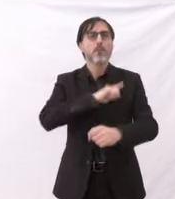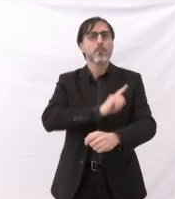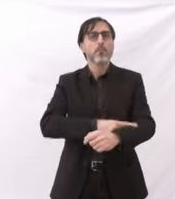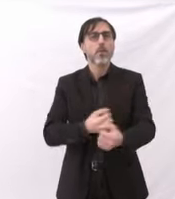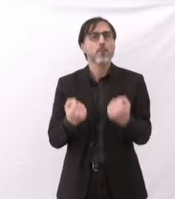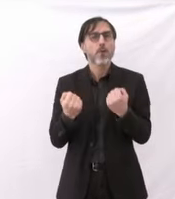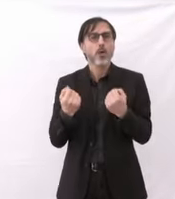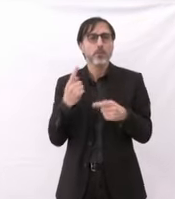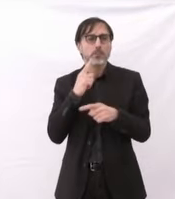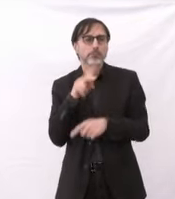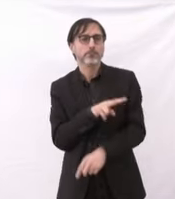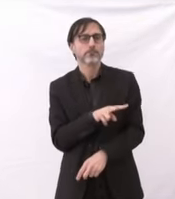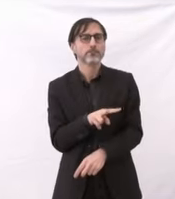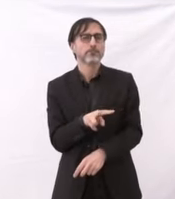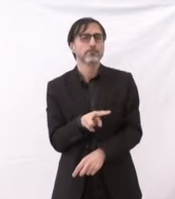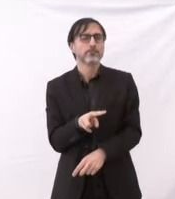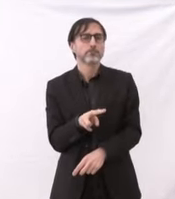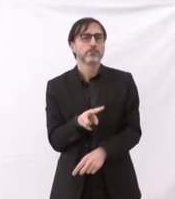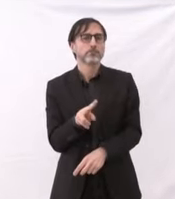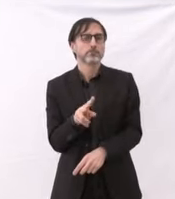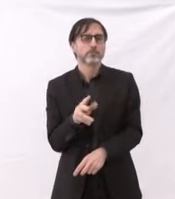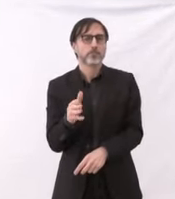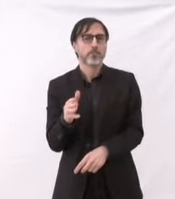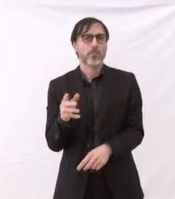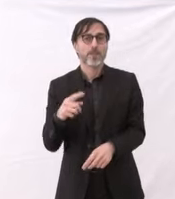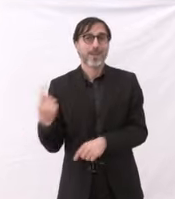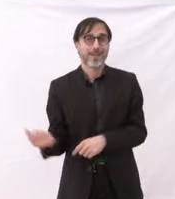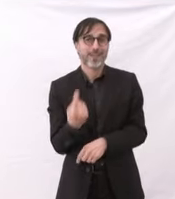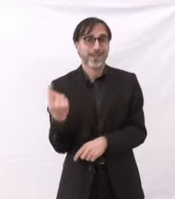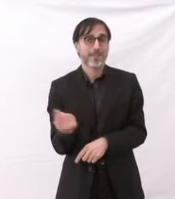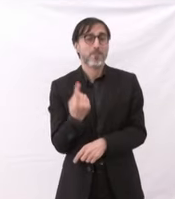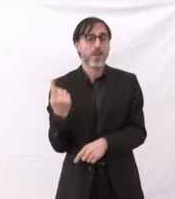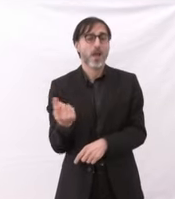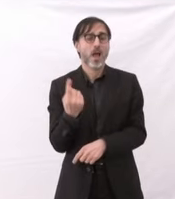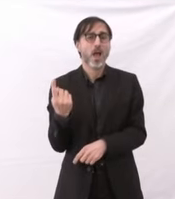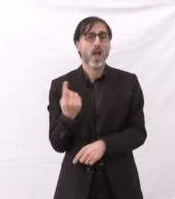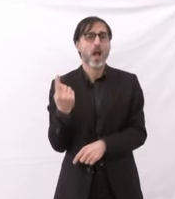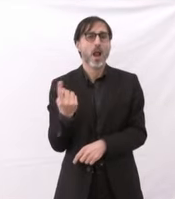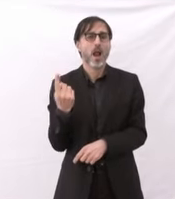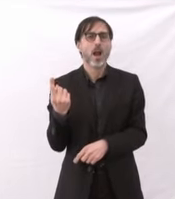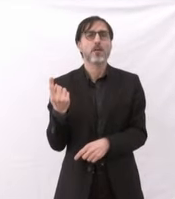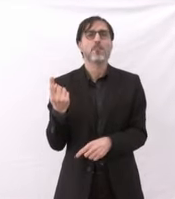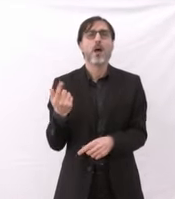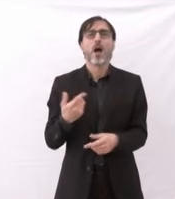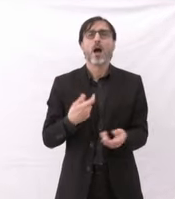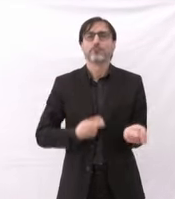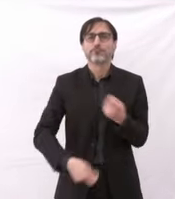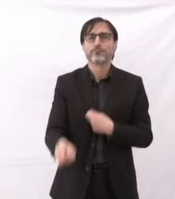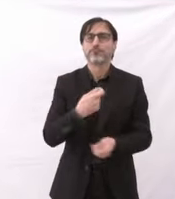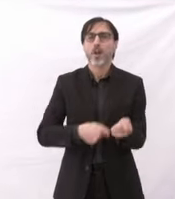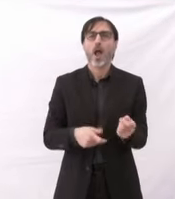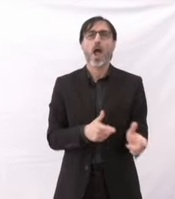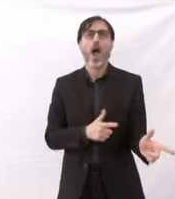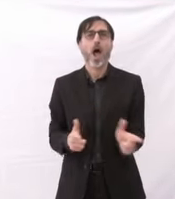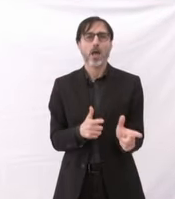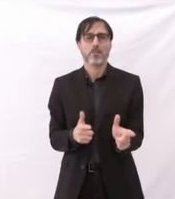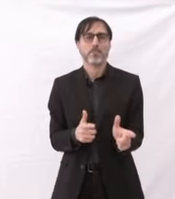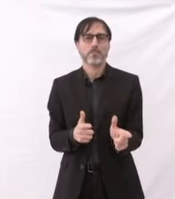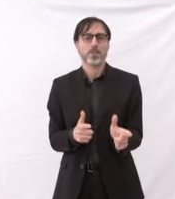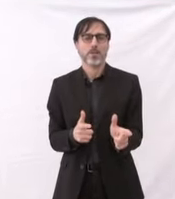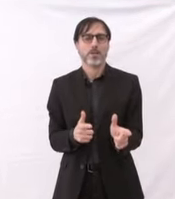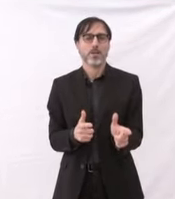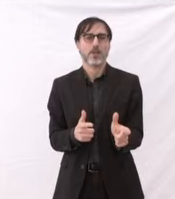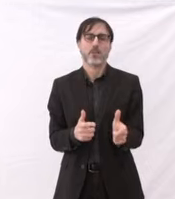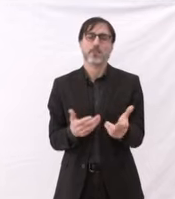poteri forti, criminali, ma soprattutto il traffico delle armi.